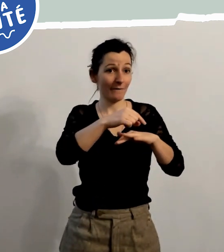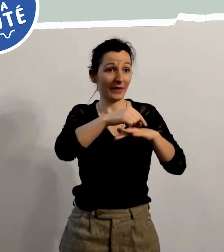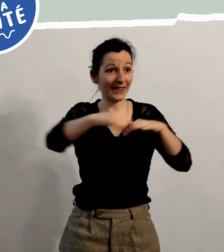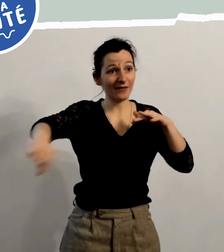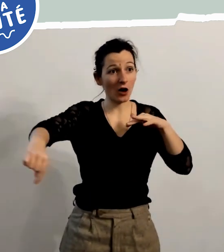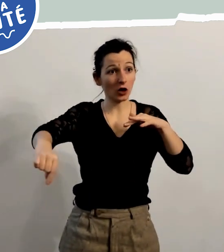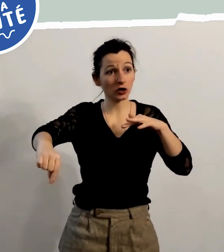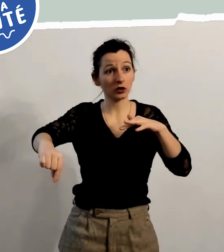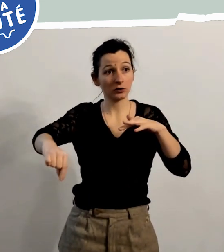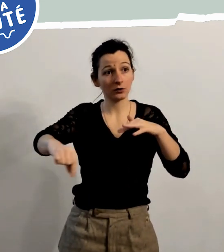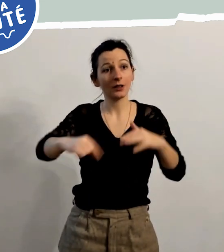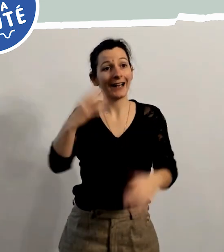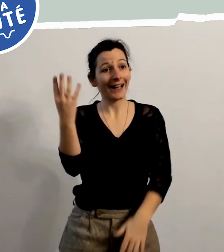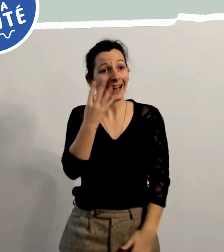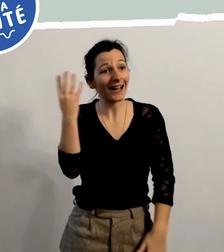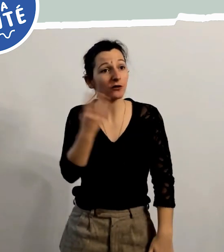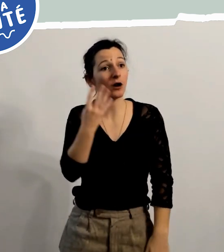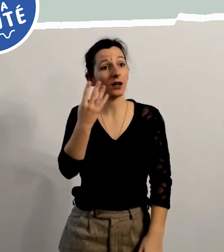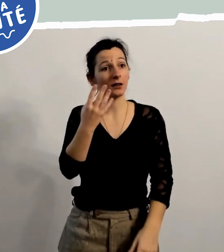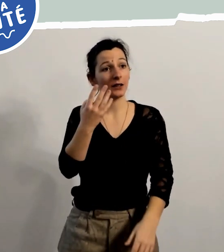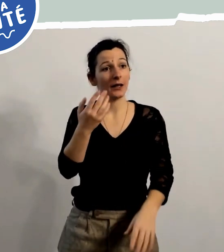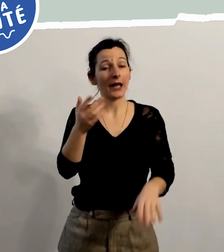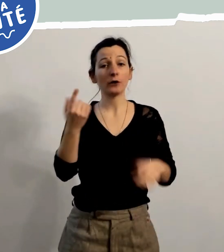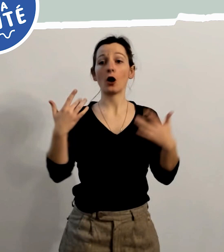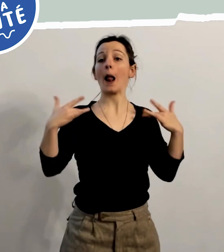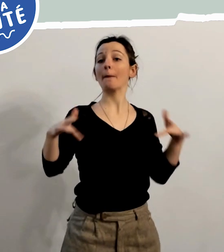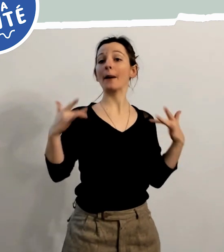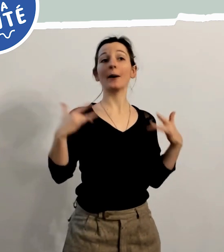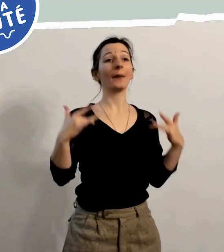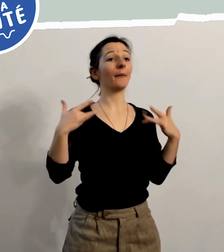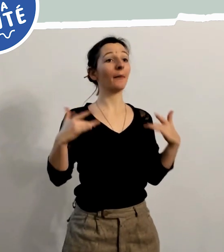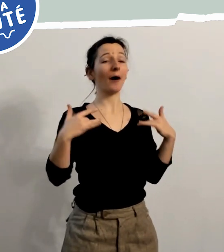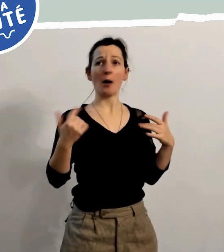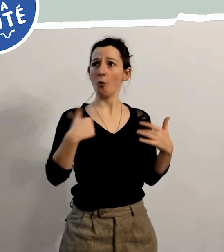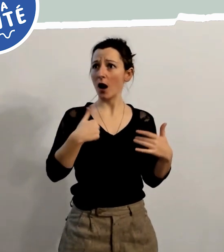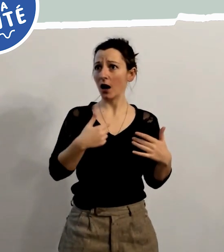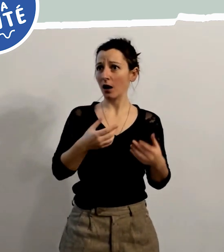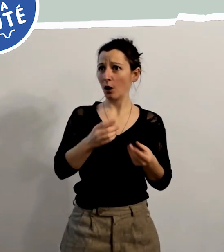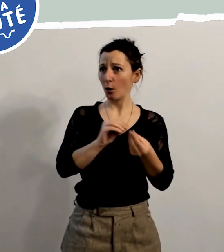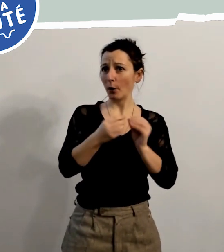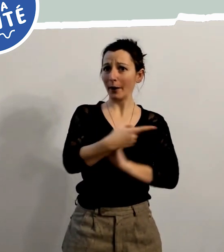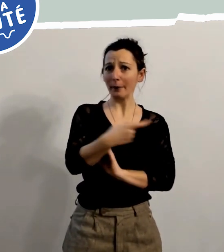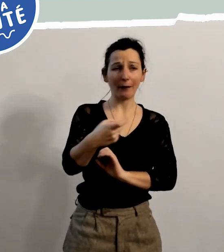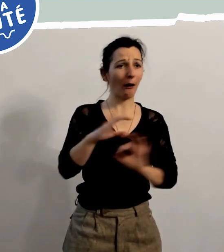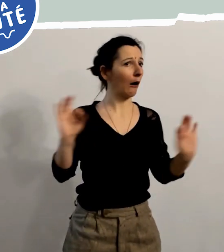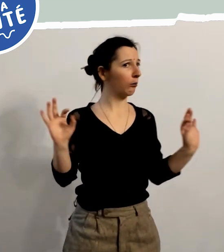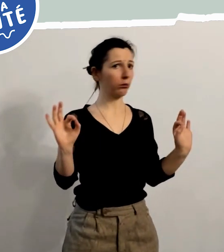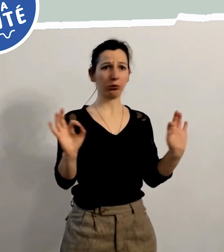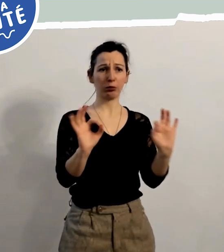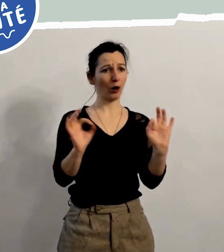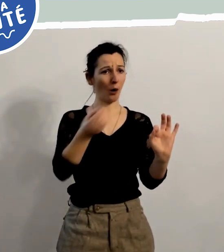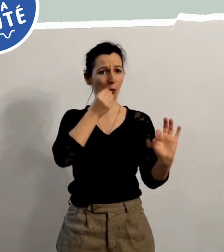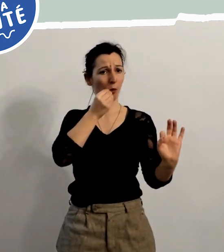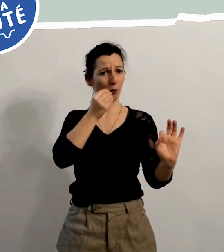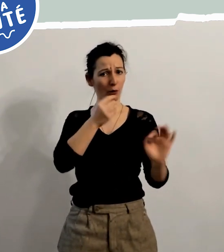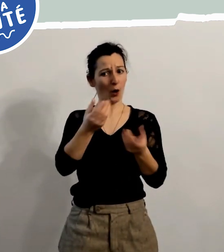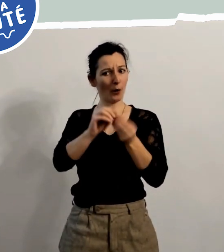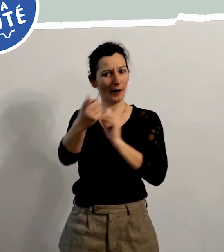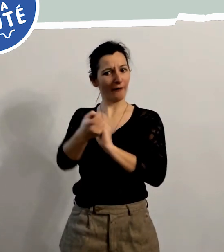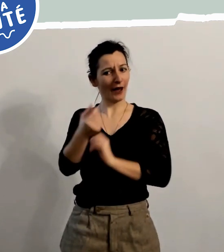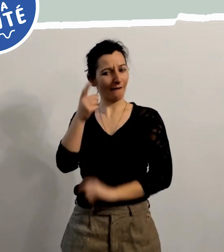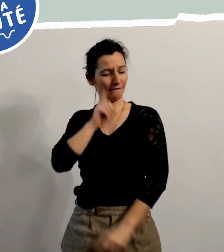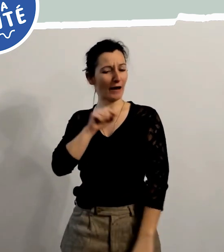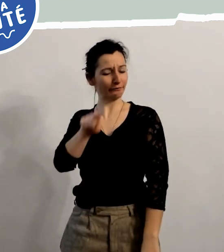en a changé 4, et c'est toujours la faute de l'autre. C'est jamais de sa faute. Donc, alors personnellement, dans le